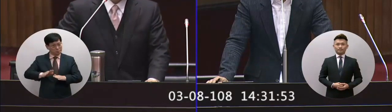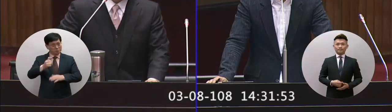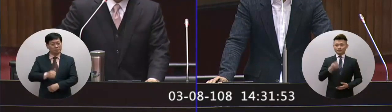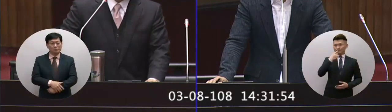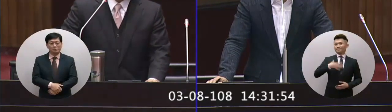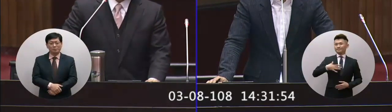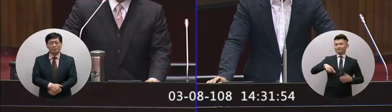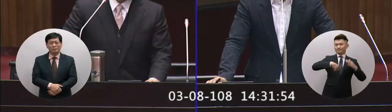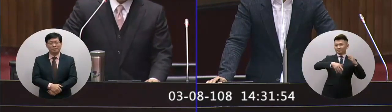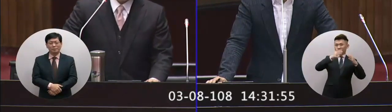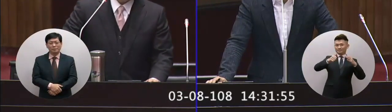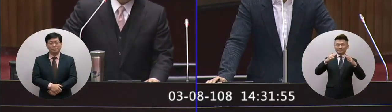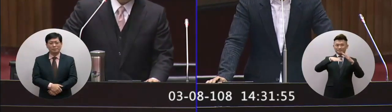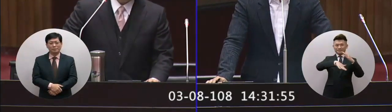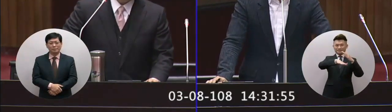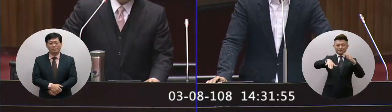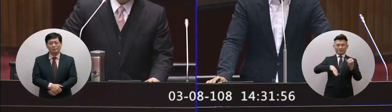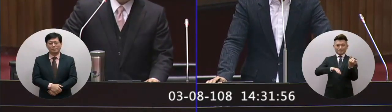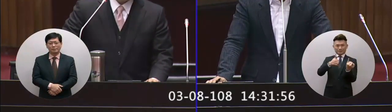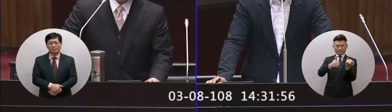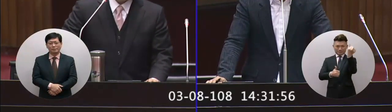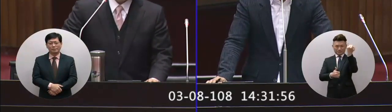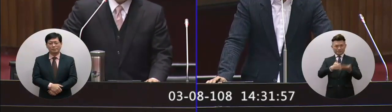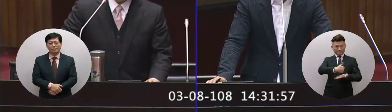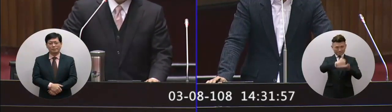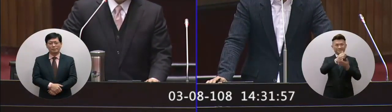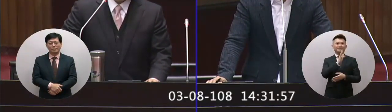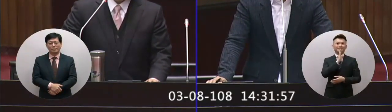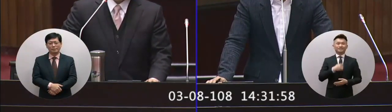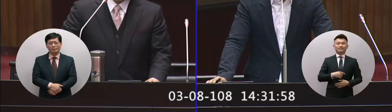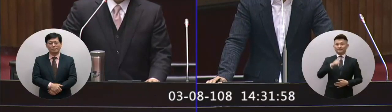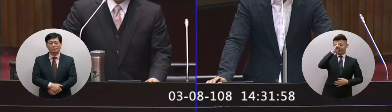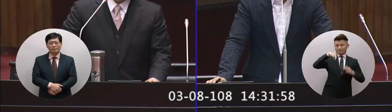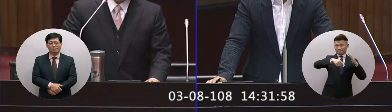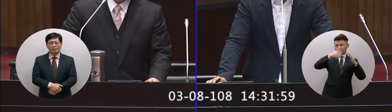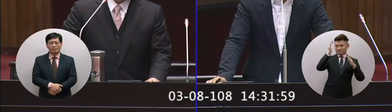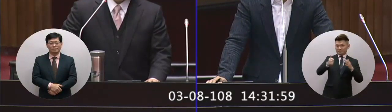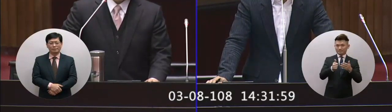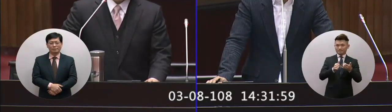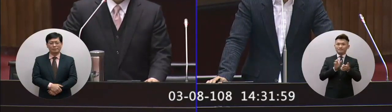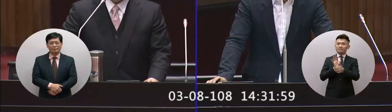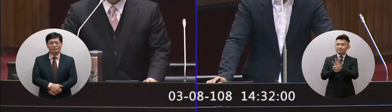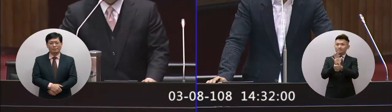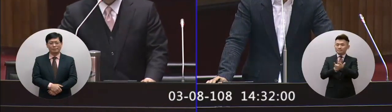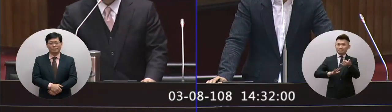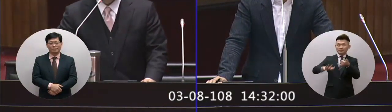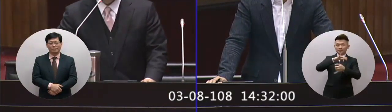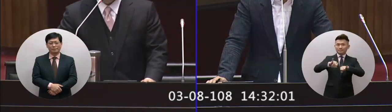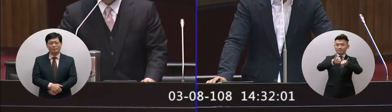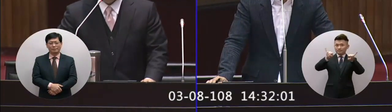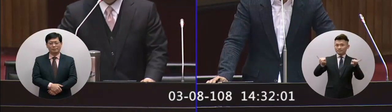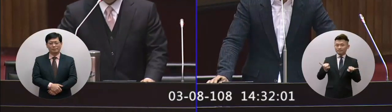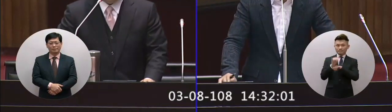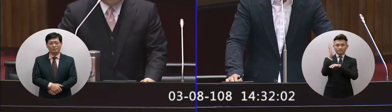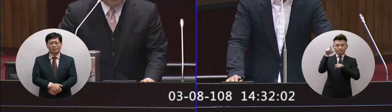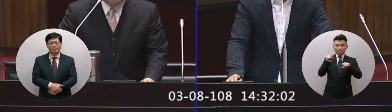我知道一張家裡是女權至上但是希望一張可以讓全國福利一個好的